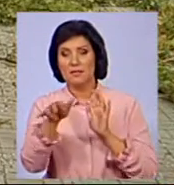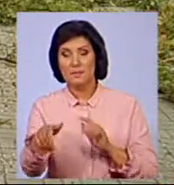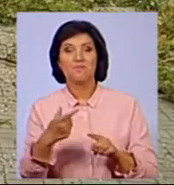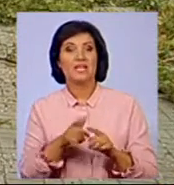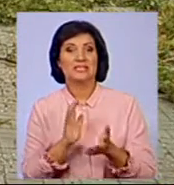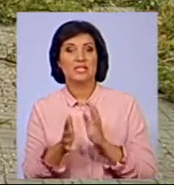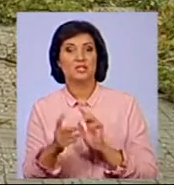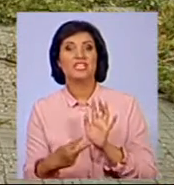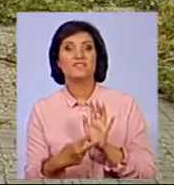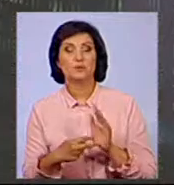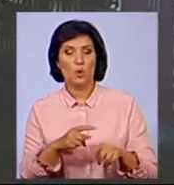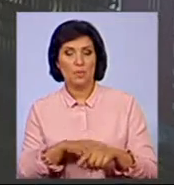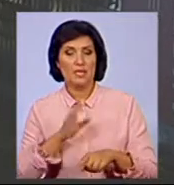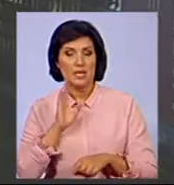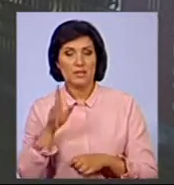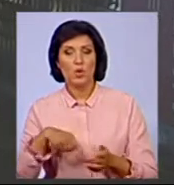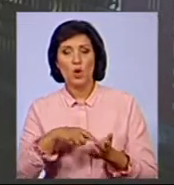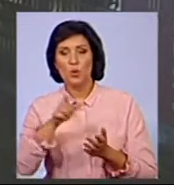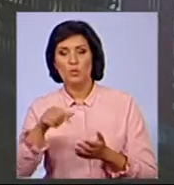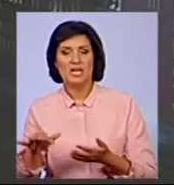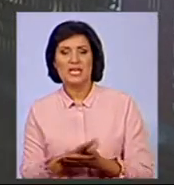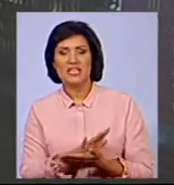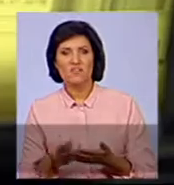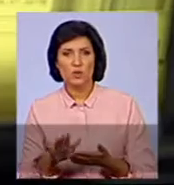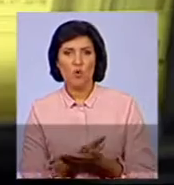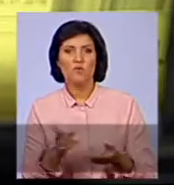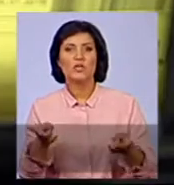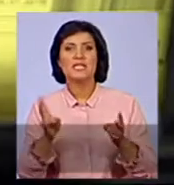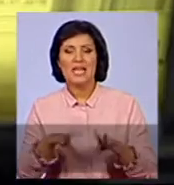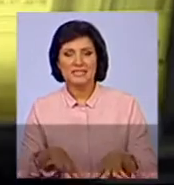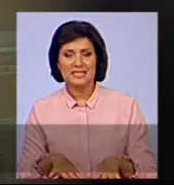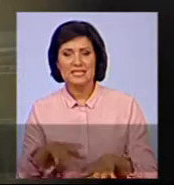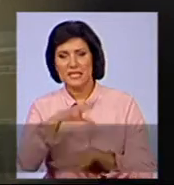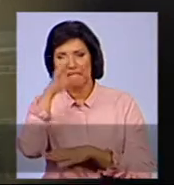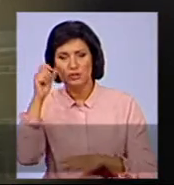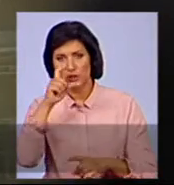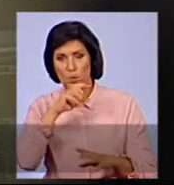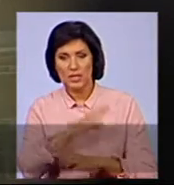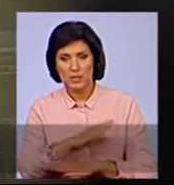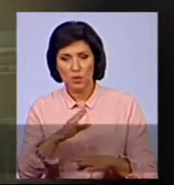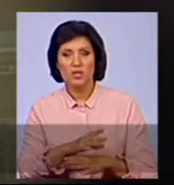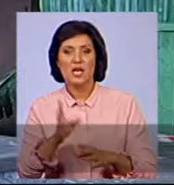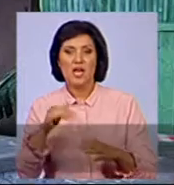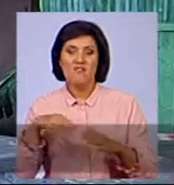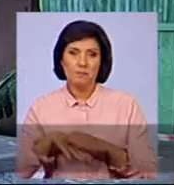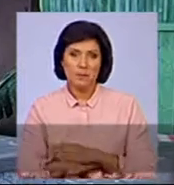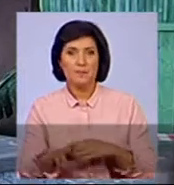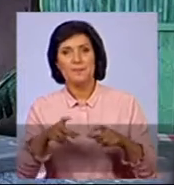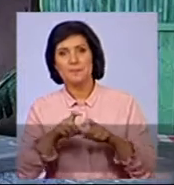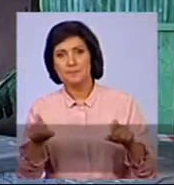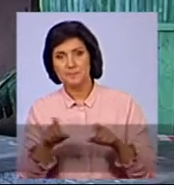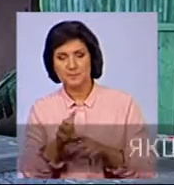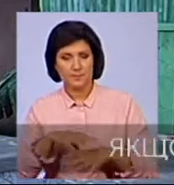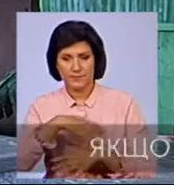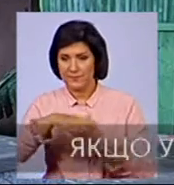о 7-й ранку. Комунальники ліквідовують наслідки нічної негоди. В крамницях підземних переходів плаває товар. Через пориви